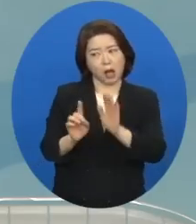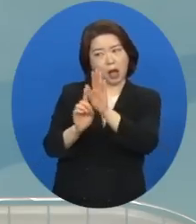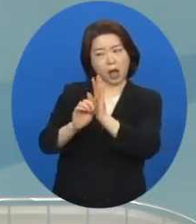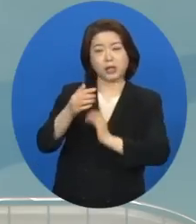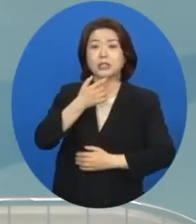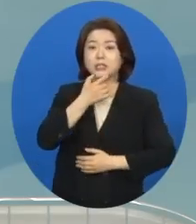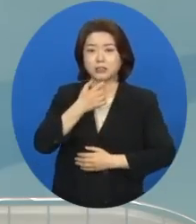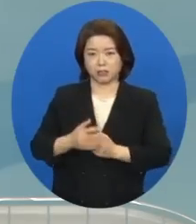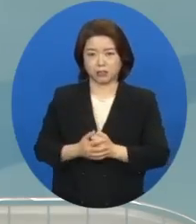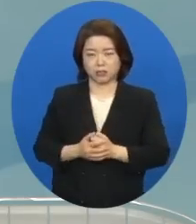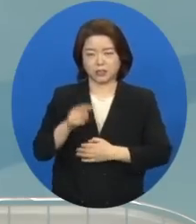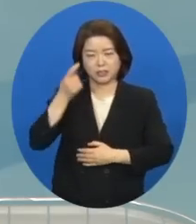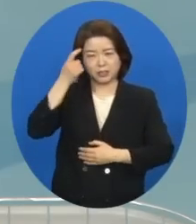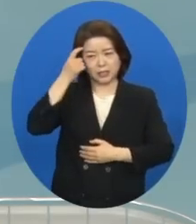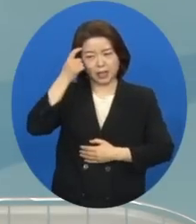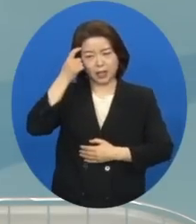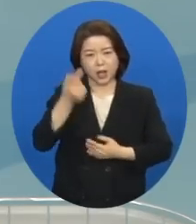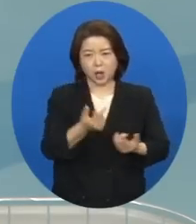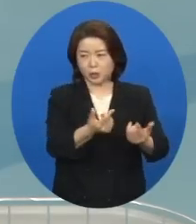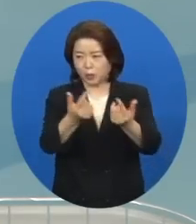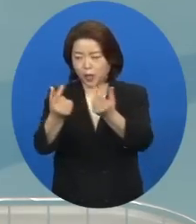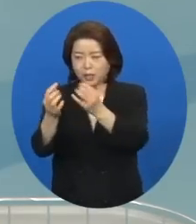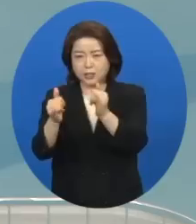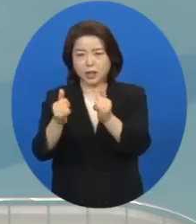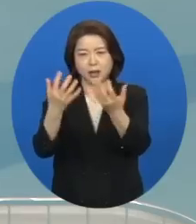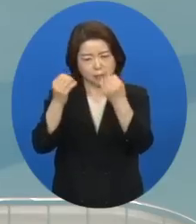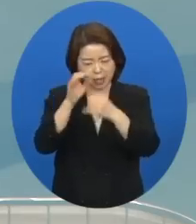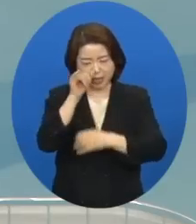지금 이 자리에도 굉장히 많으실 거예요.